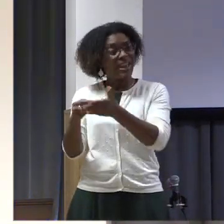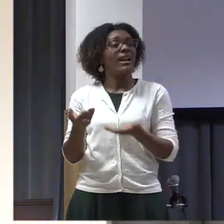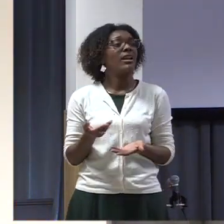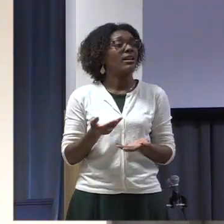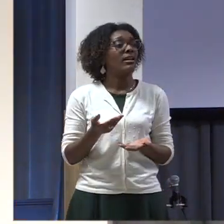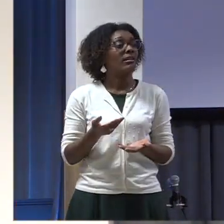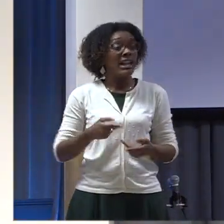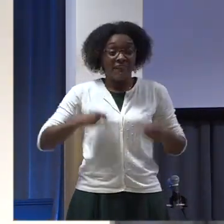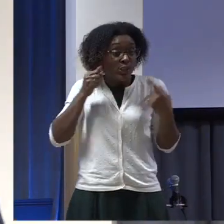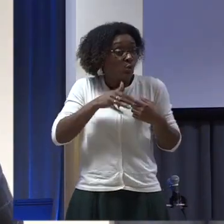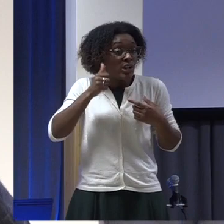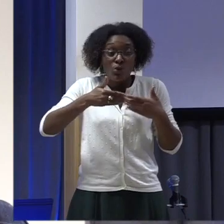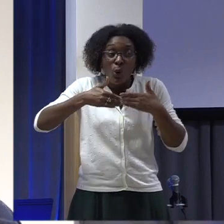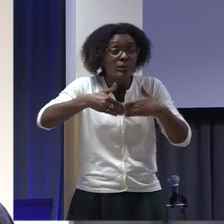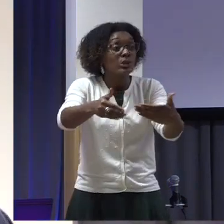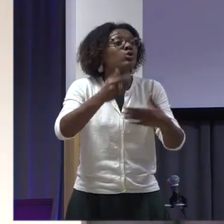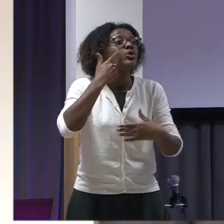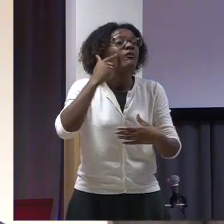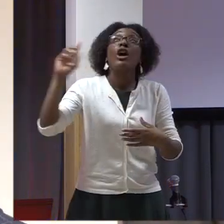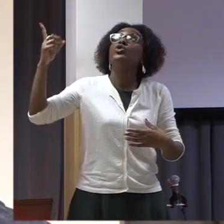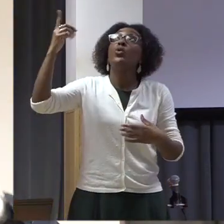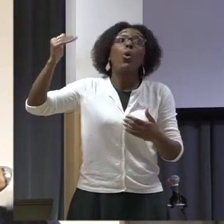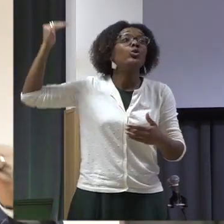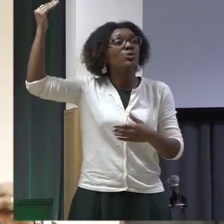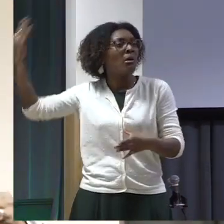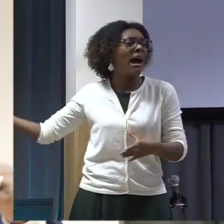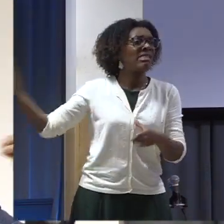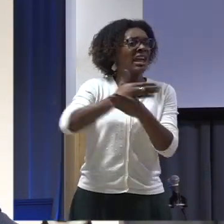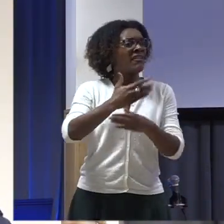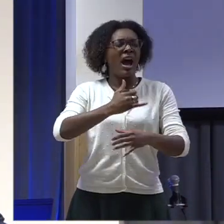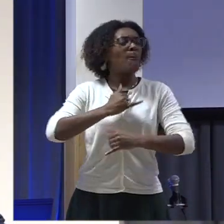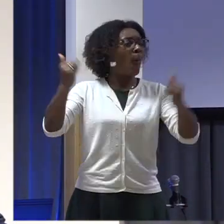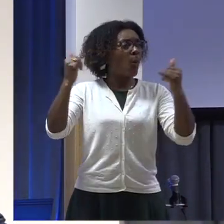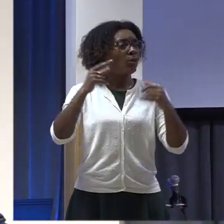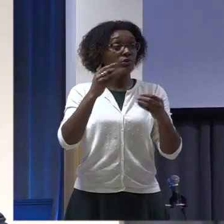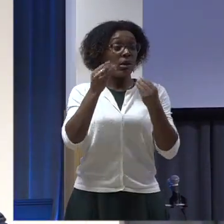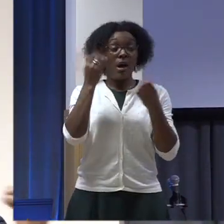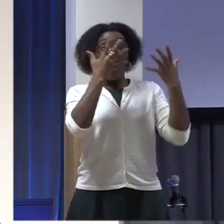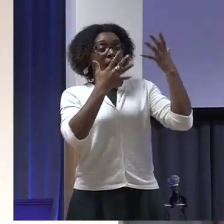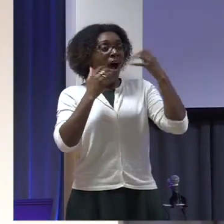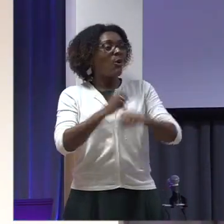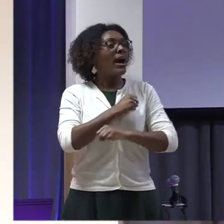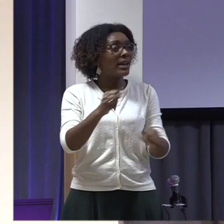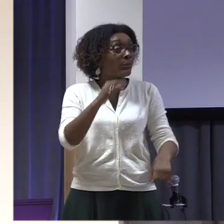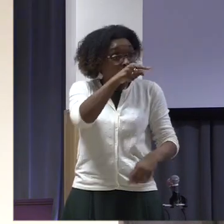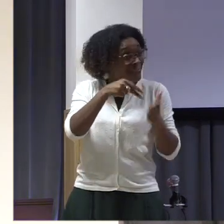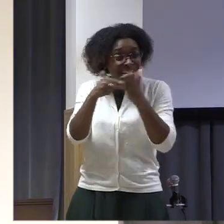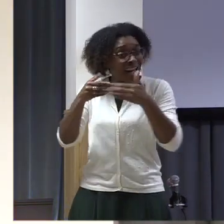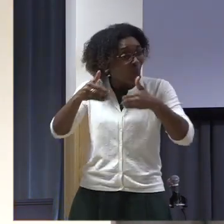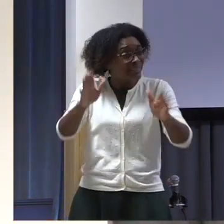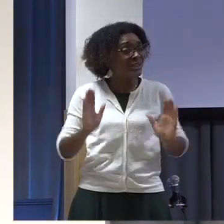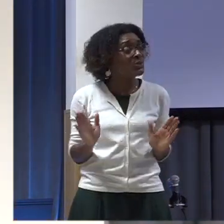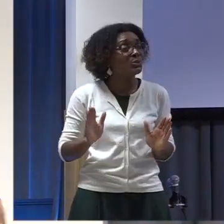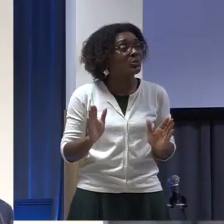ordinaire alors le dieu extraordinaire viendra t'étonner soit fidèle dans ce qui est simple